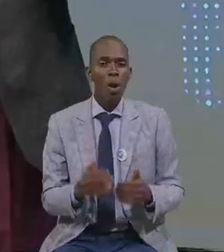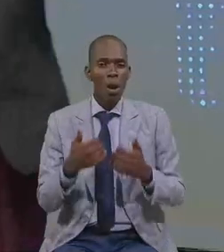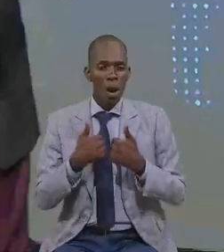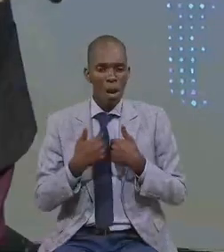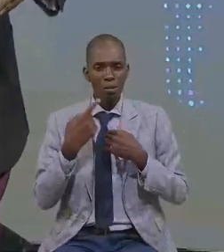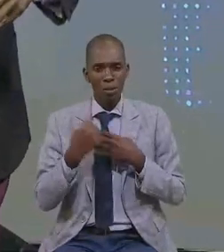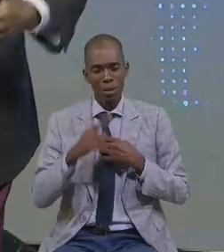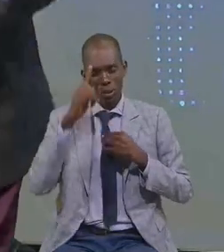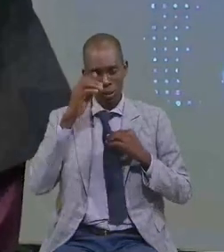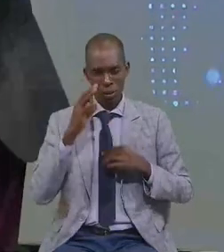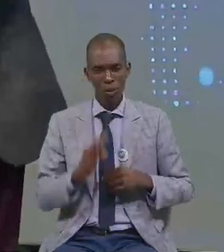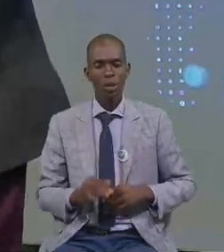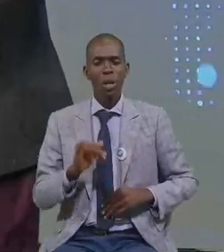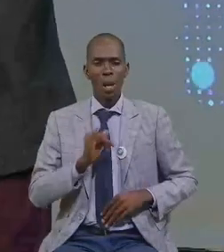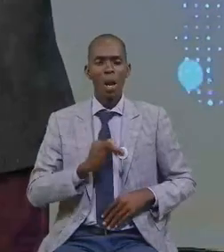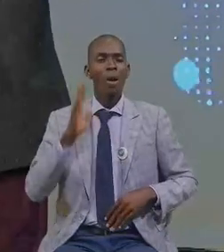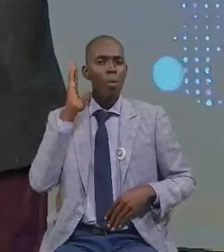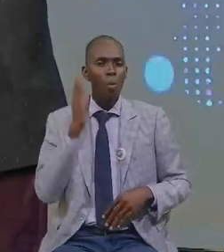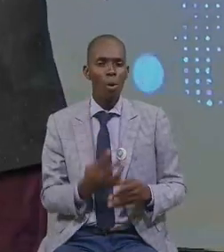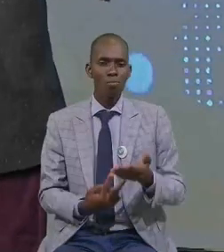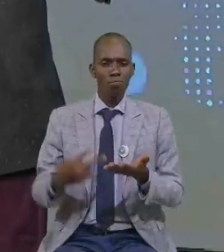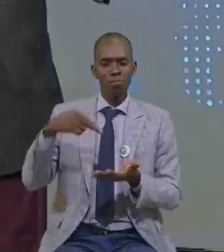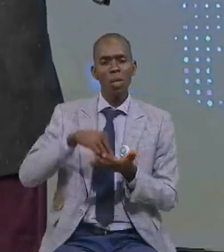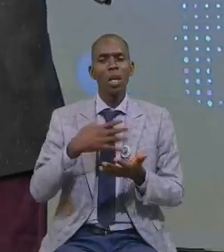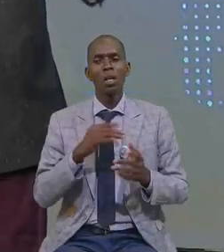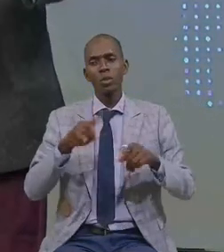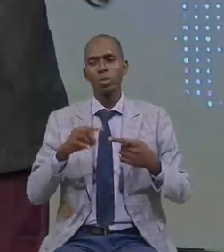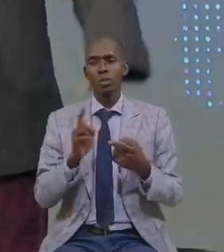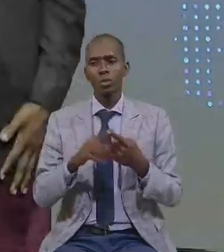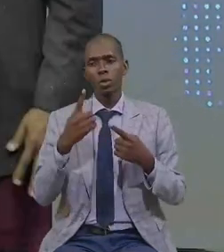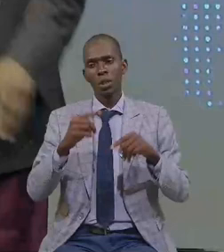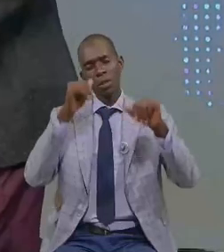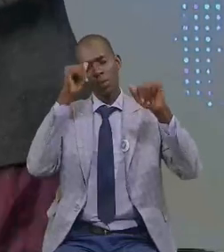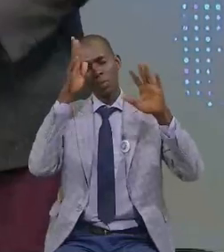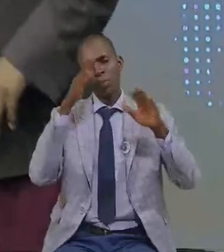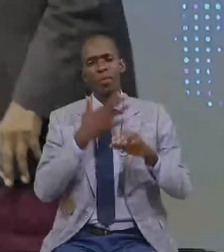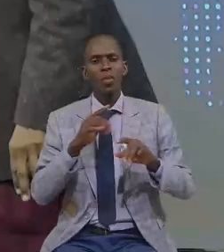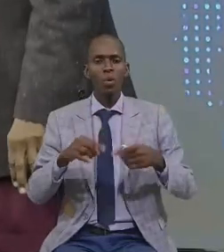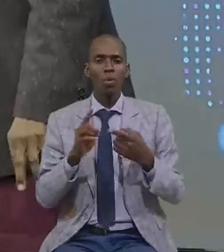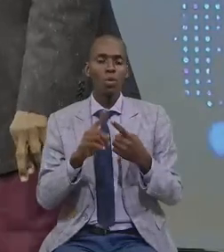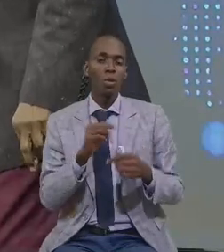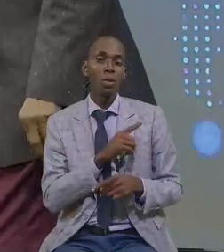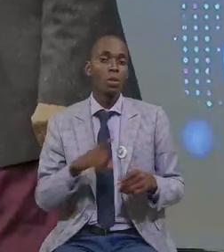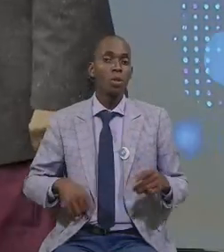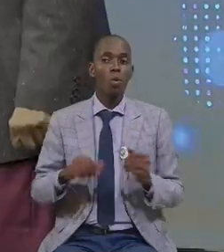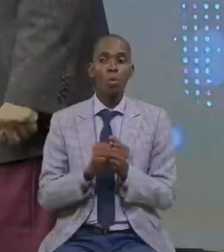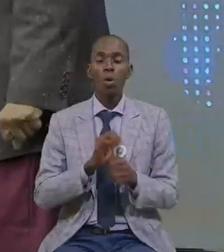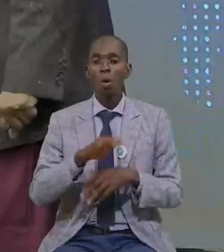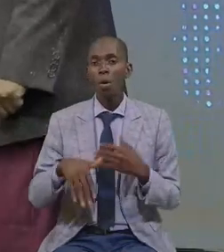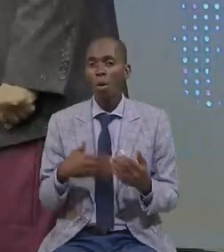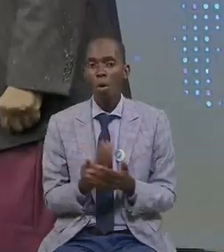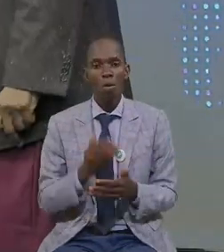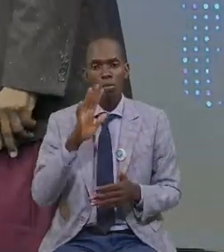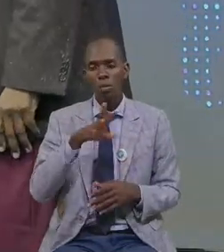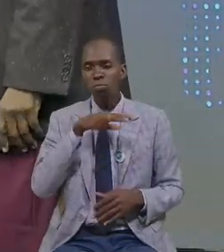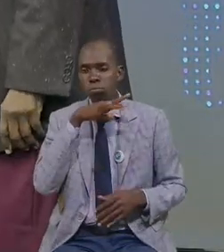la décision de te lever et aller vers le Père, et aller vers le Seigneur, avec toutes tes